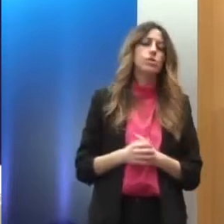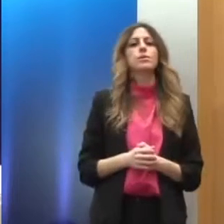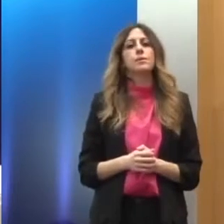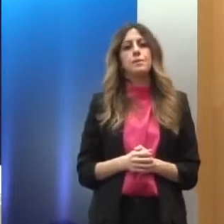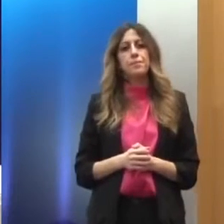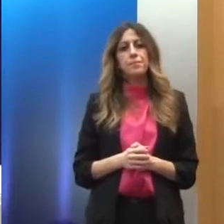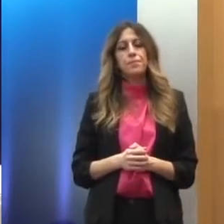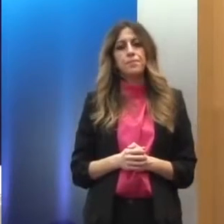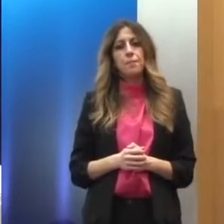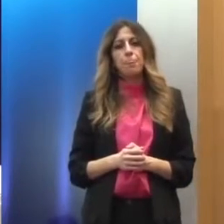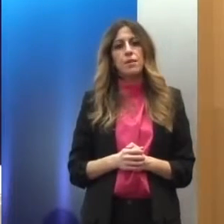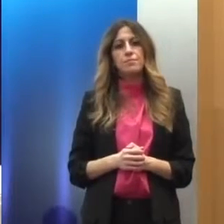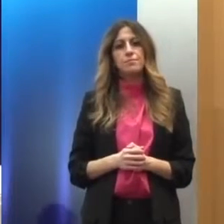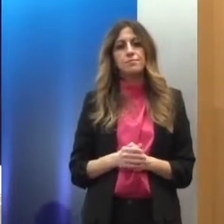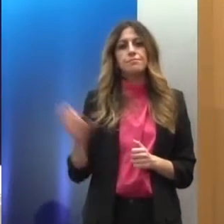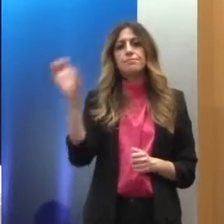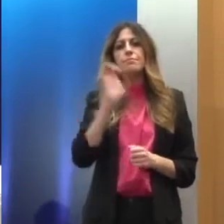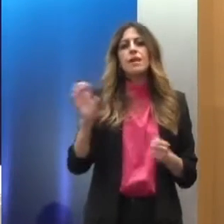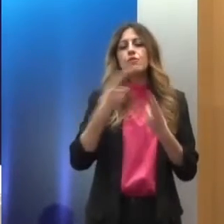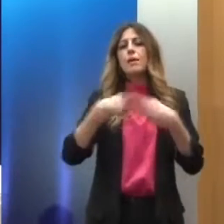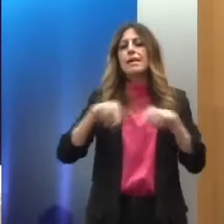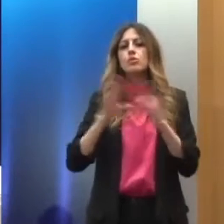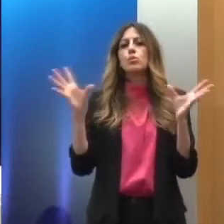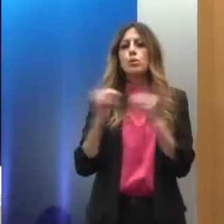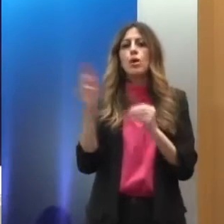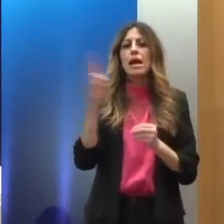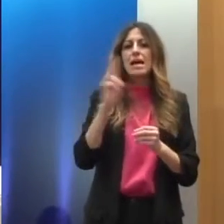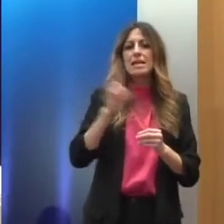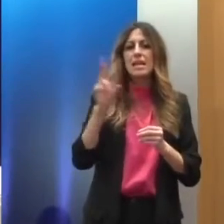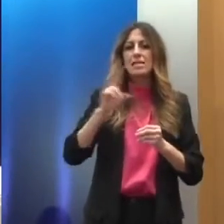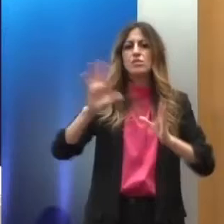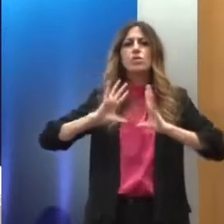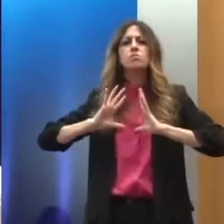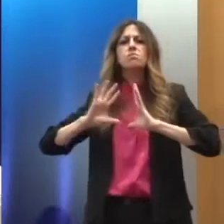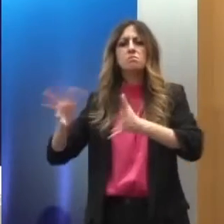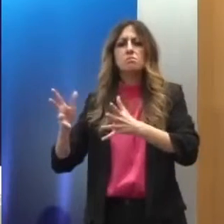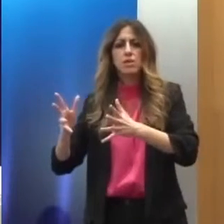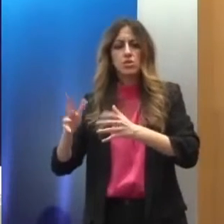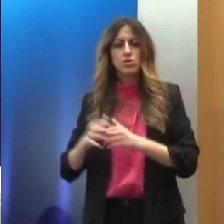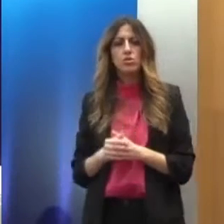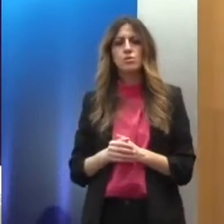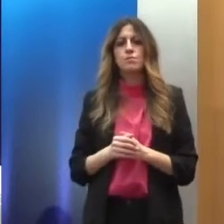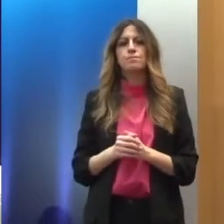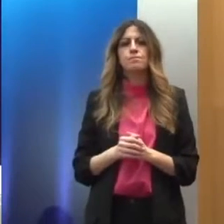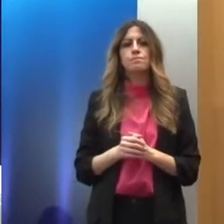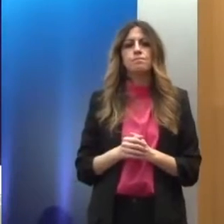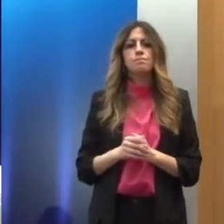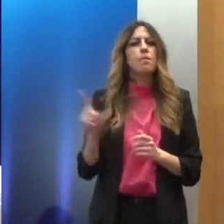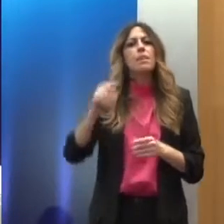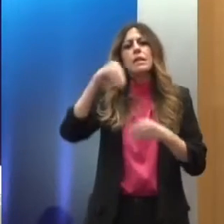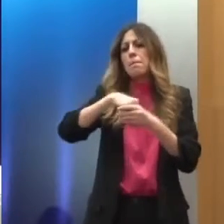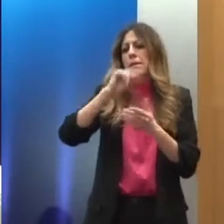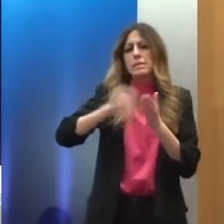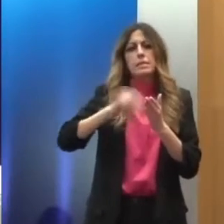Η Ευρωπαϊκή Επιτροπή κατά του Ρατσισμού και της Μυσαλλοδοξίας είναι ένας εξωσυμβατικός μηχανισμός, δεν προβλέπεται σε κάποια